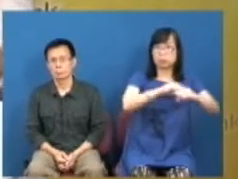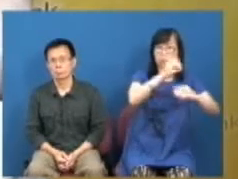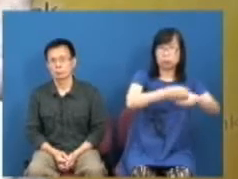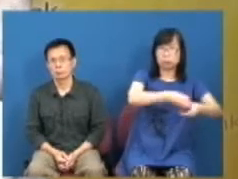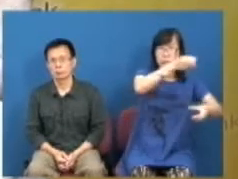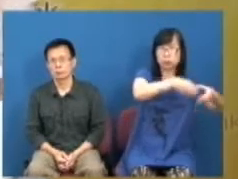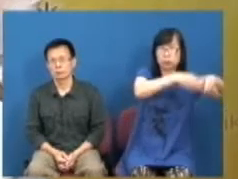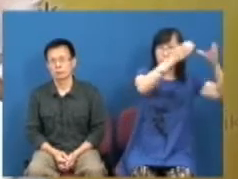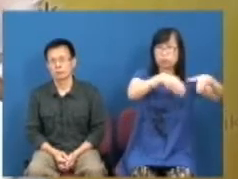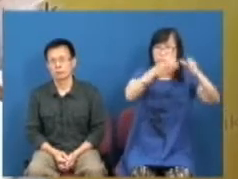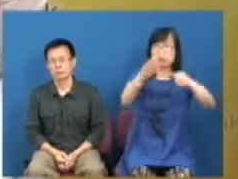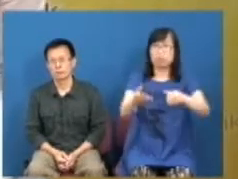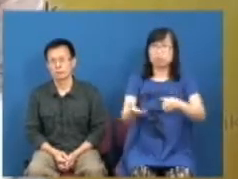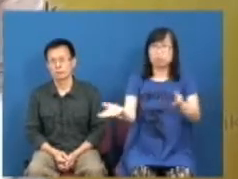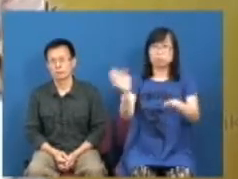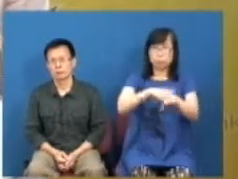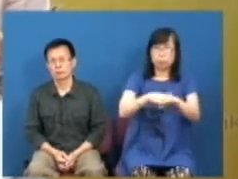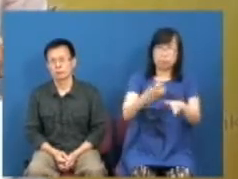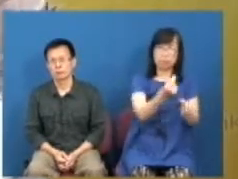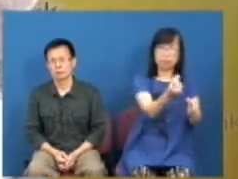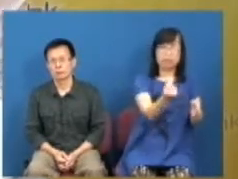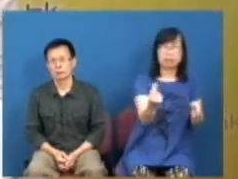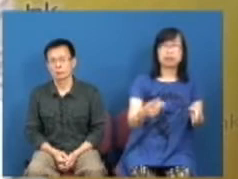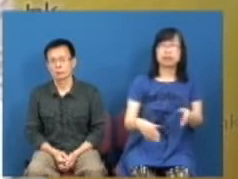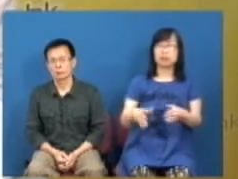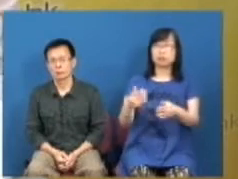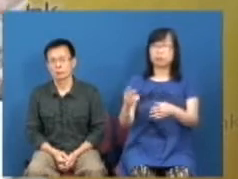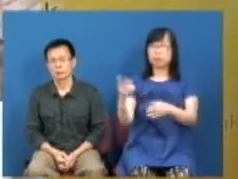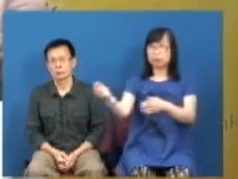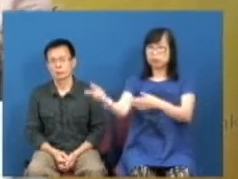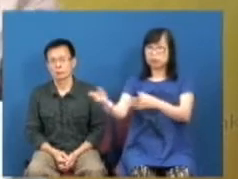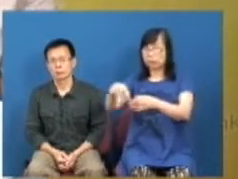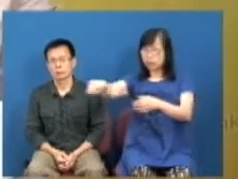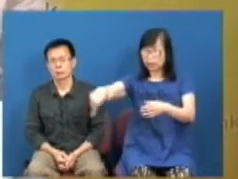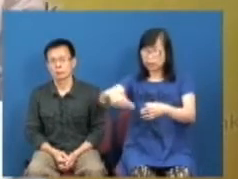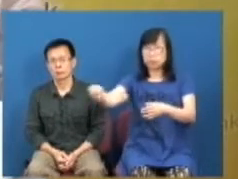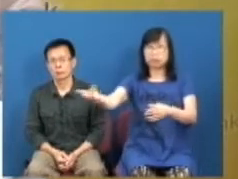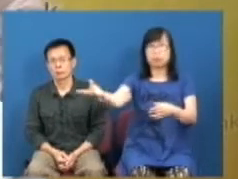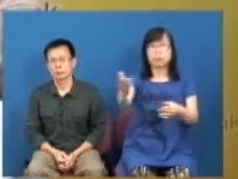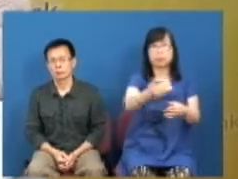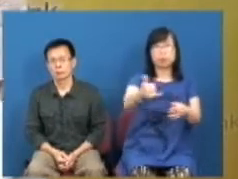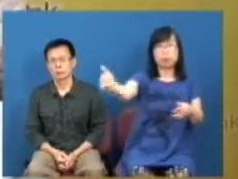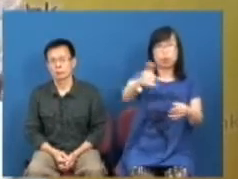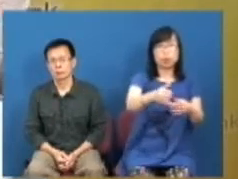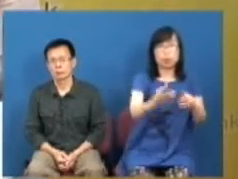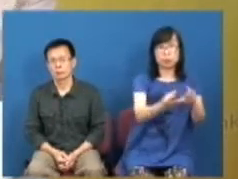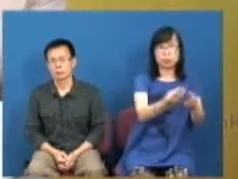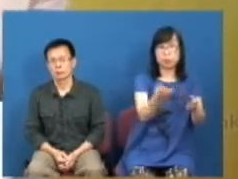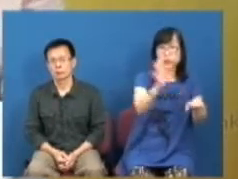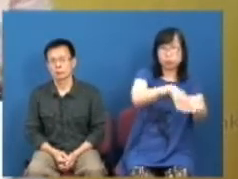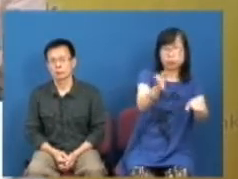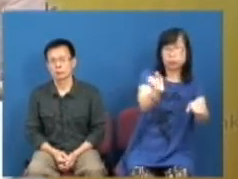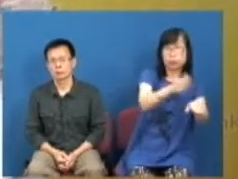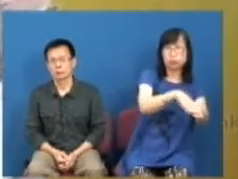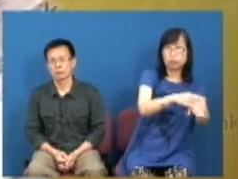回翻啲泥落去，咁就由翻嗰個地盤就出翻去啦。咁所以咧就差唔多要即係對口啊 ，matching 到你先可